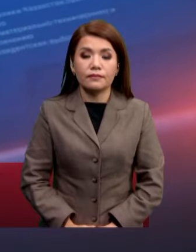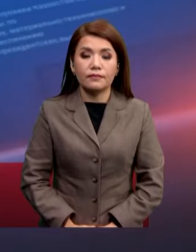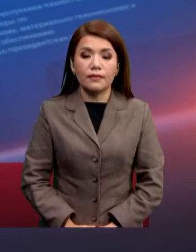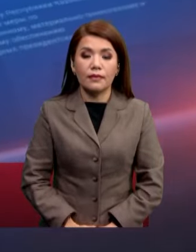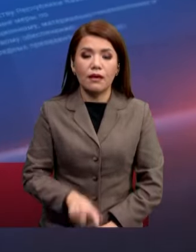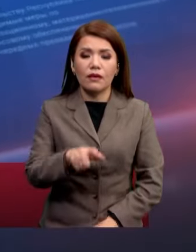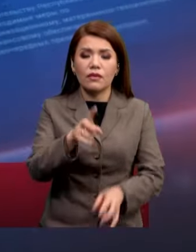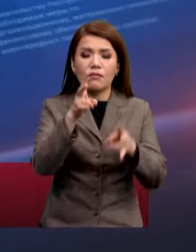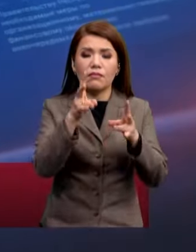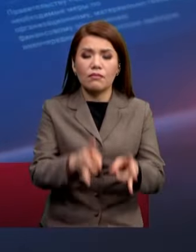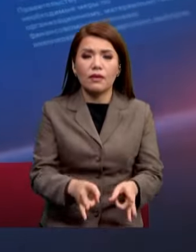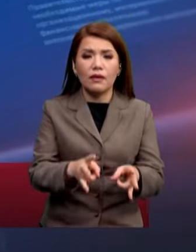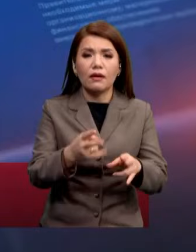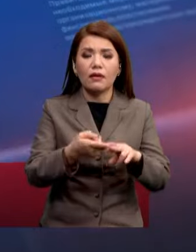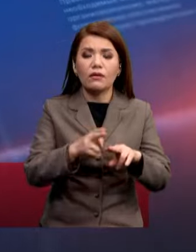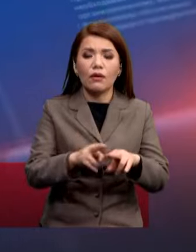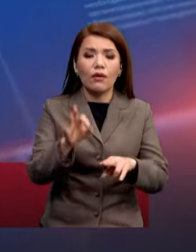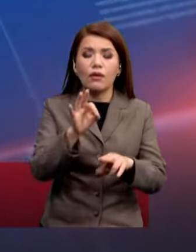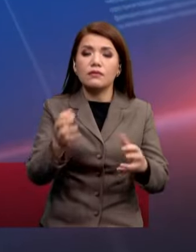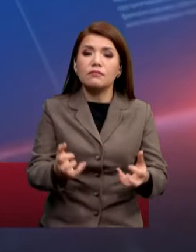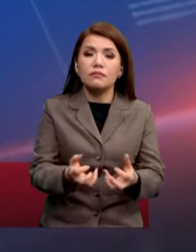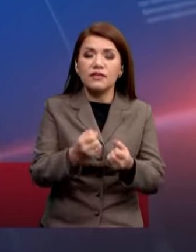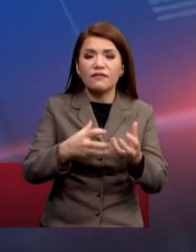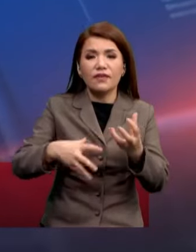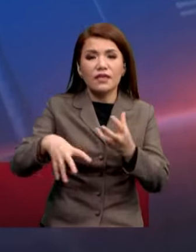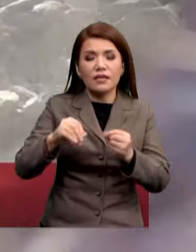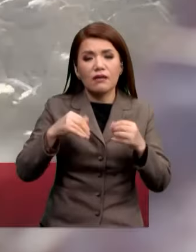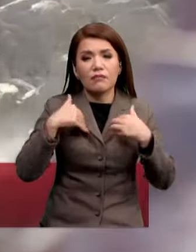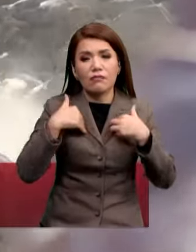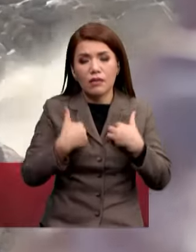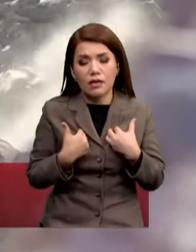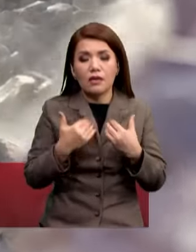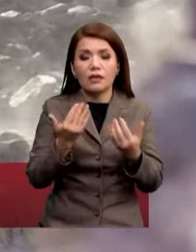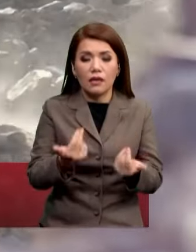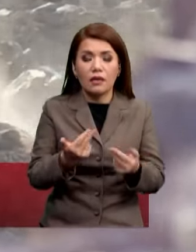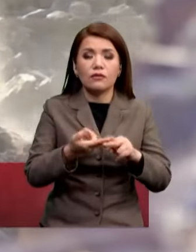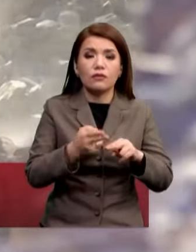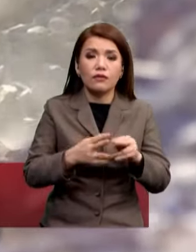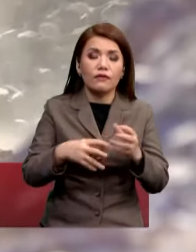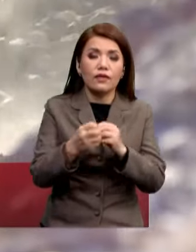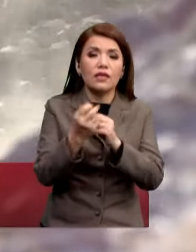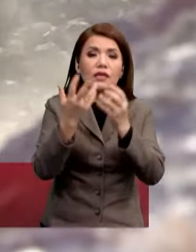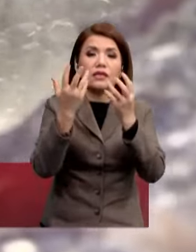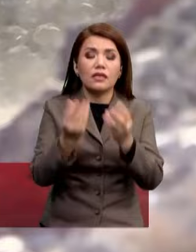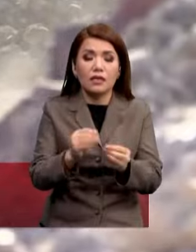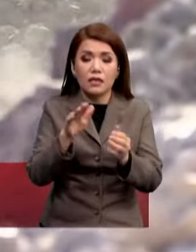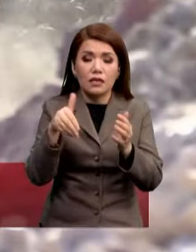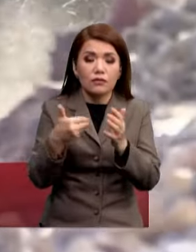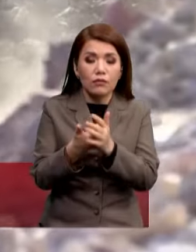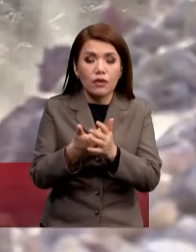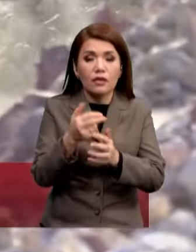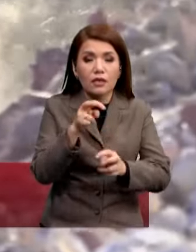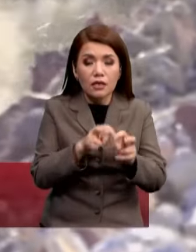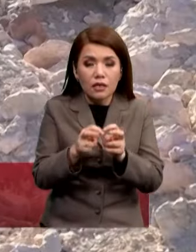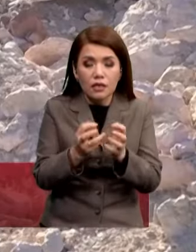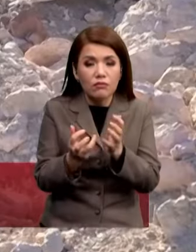О трагической гибели спасательного отряда скорбит весь Казахстан. Люди с замиранием сердца уже 13 дней ждут обнаружения